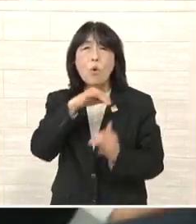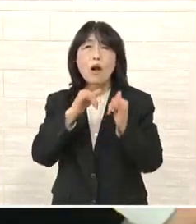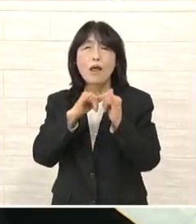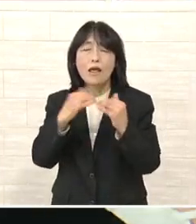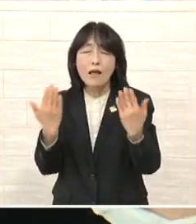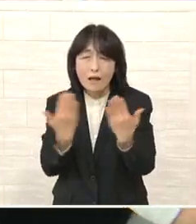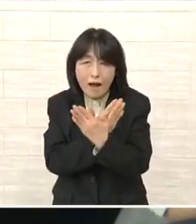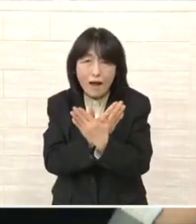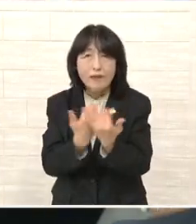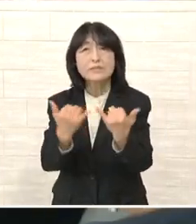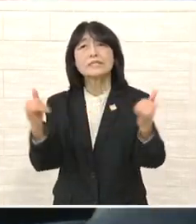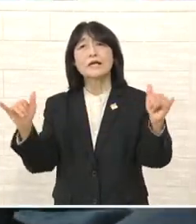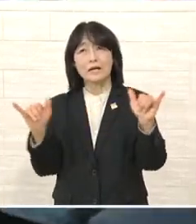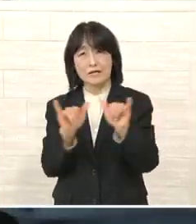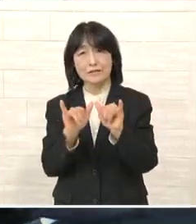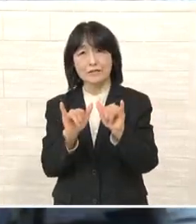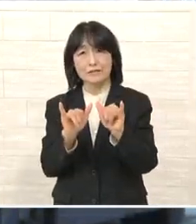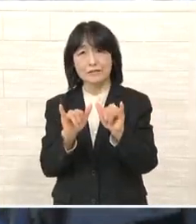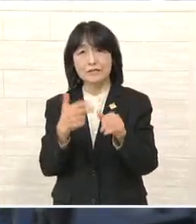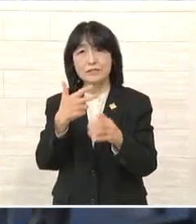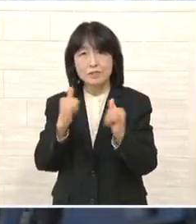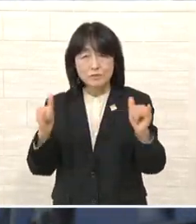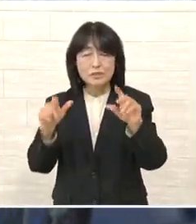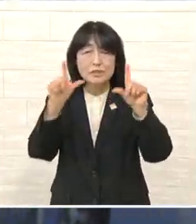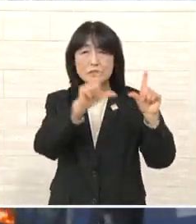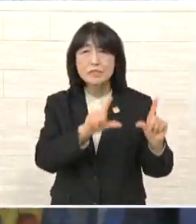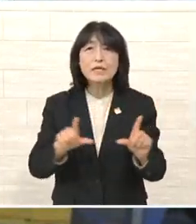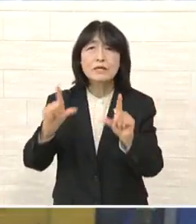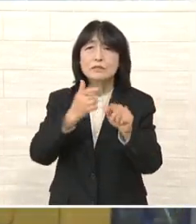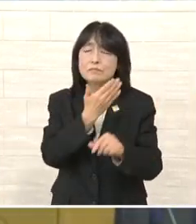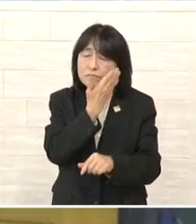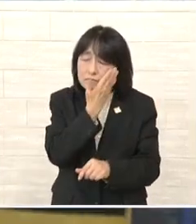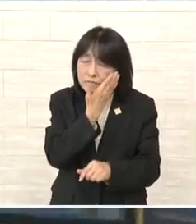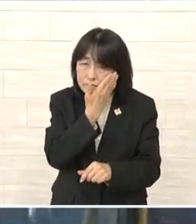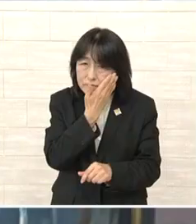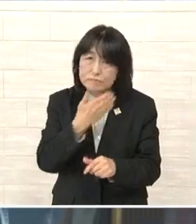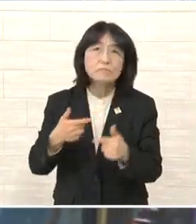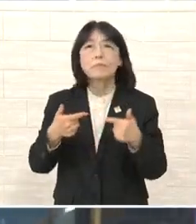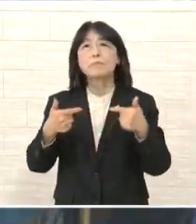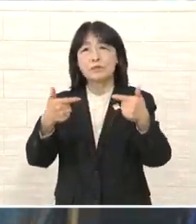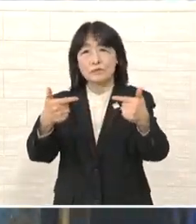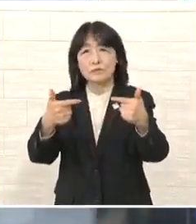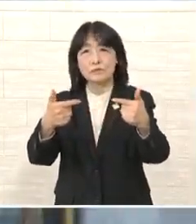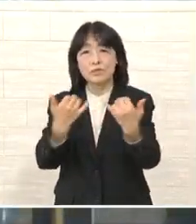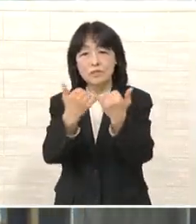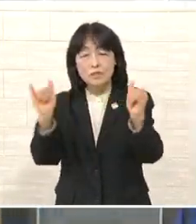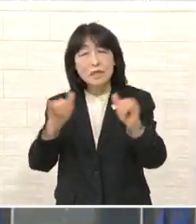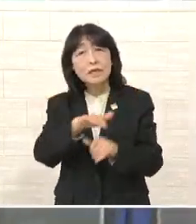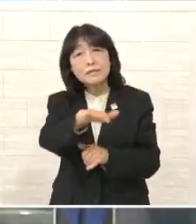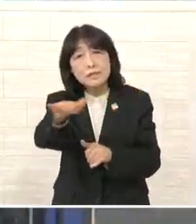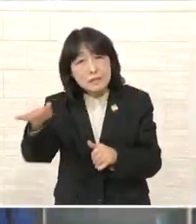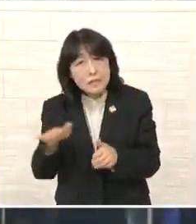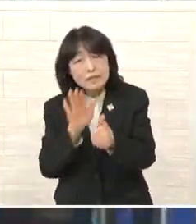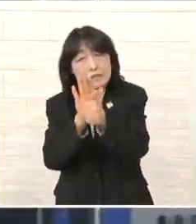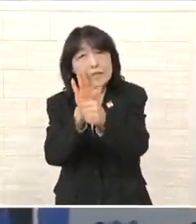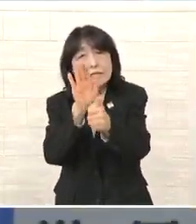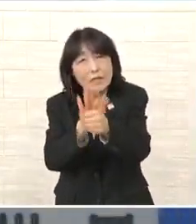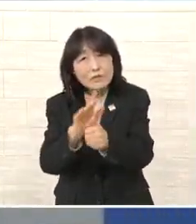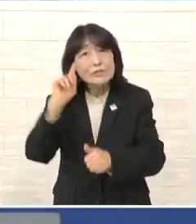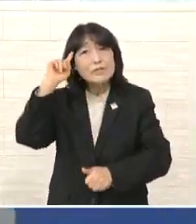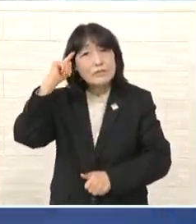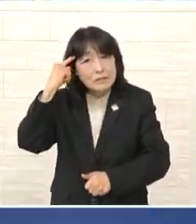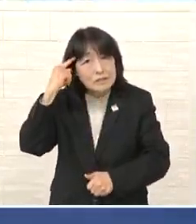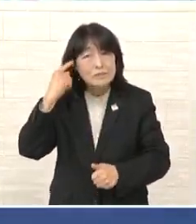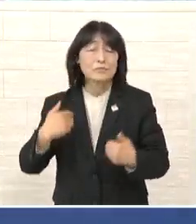え、市民生活に欠かせない路線バス、社会全体で支えていく意識も重要です。